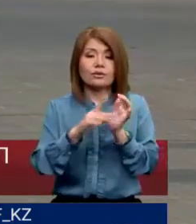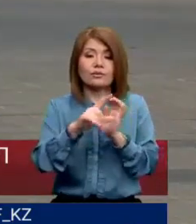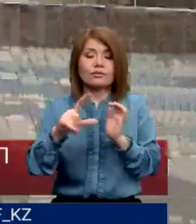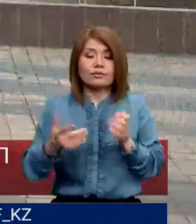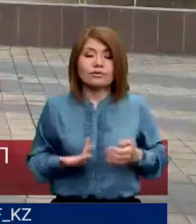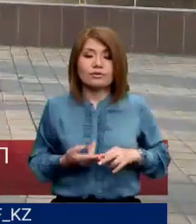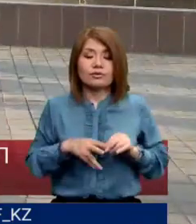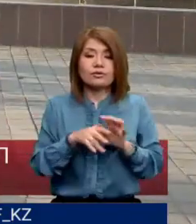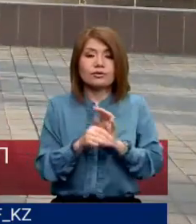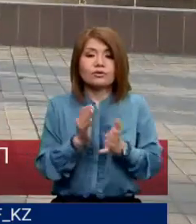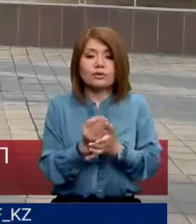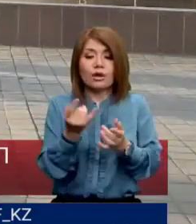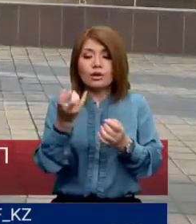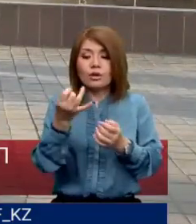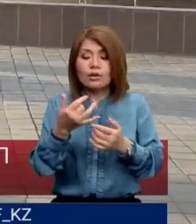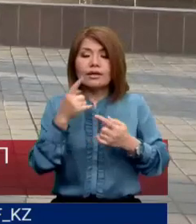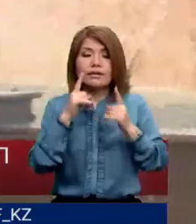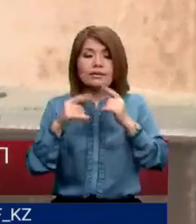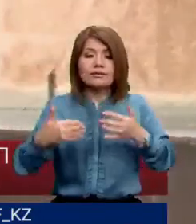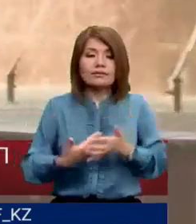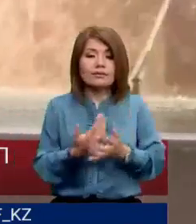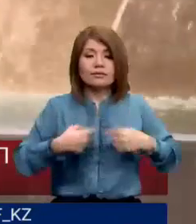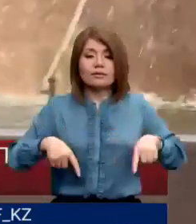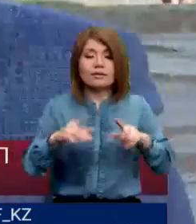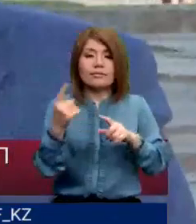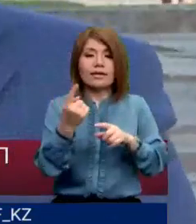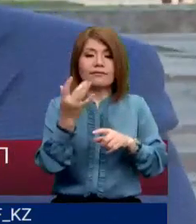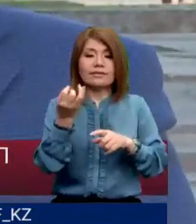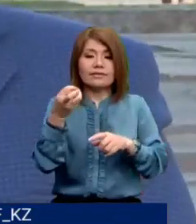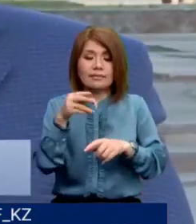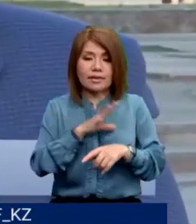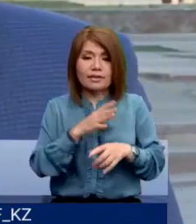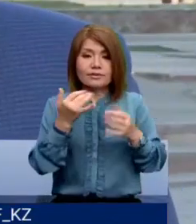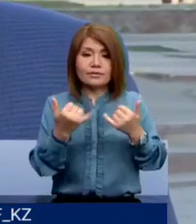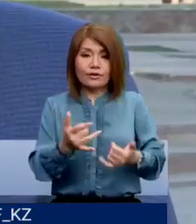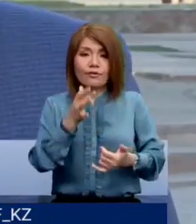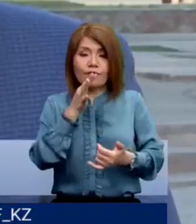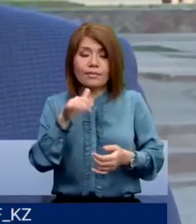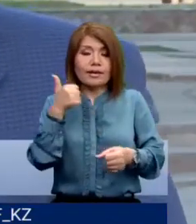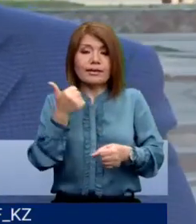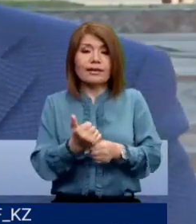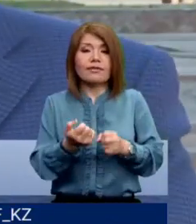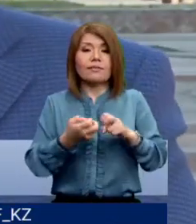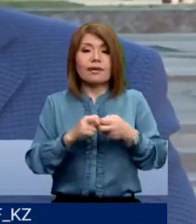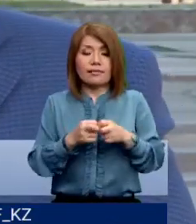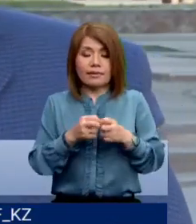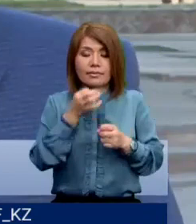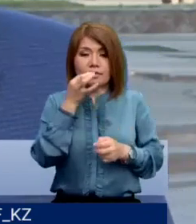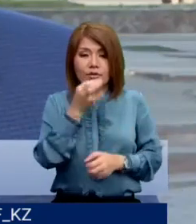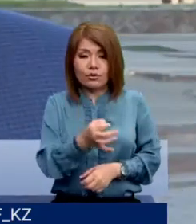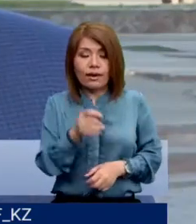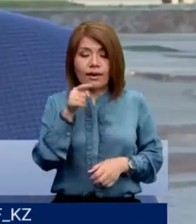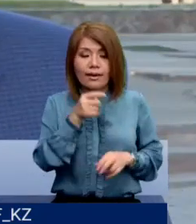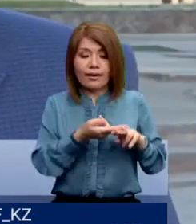тұрады. Ұлытауда да бүгін мәслихаттың алғашқы сессиясы өтті. Қазіргі уақытта ең басты проблема деп айтатын болсам,